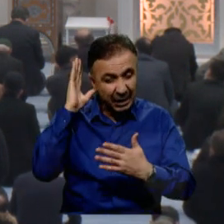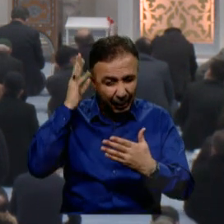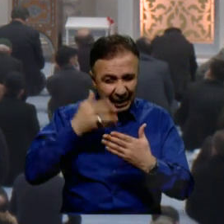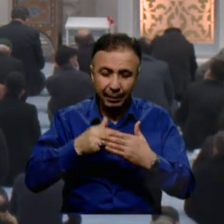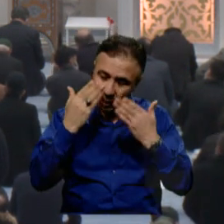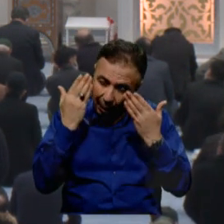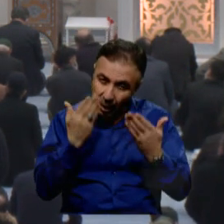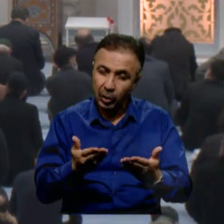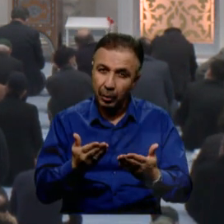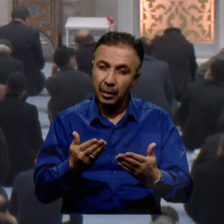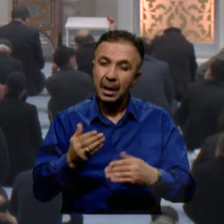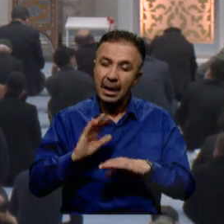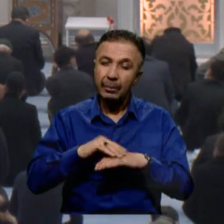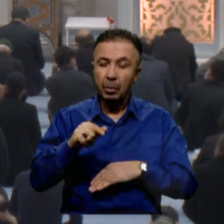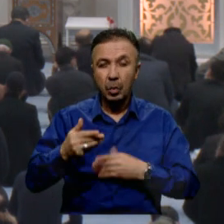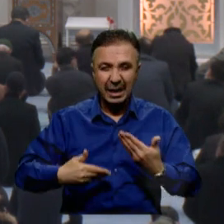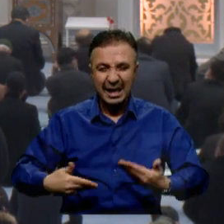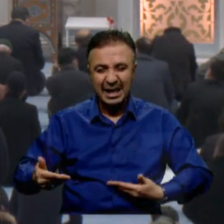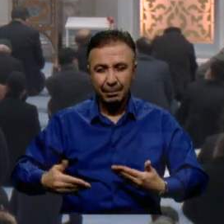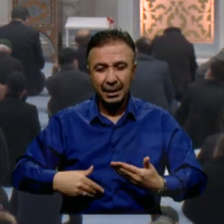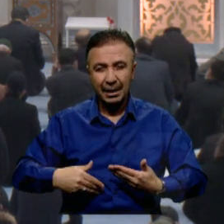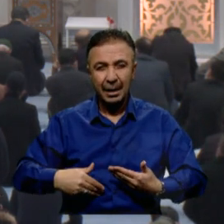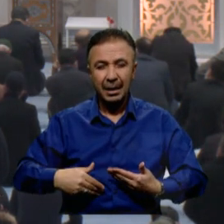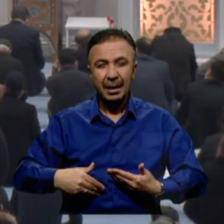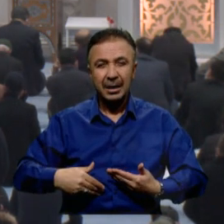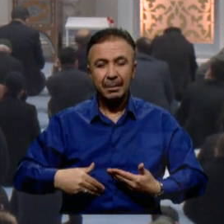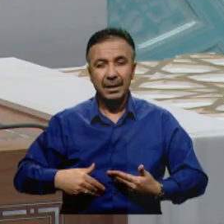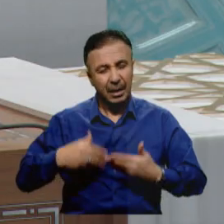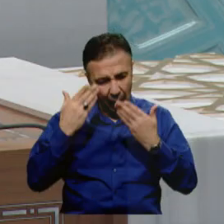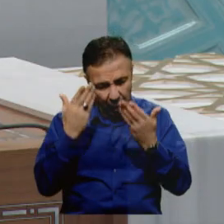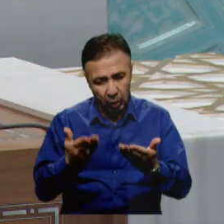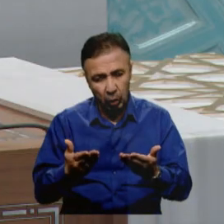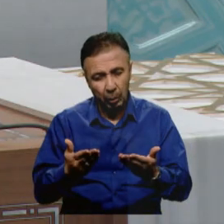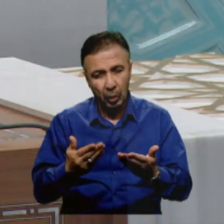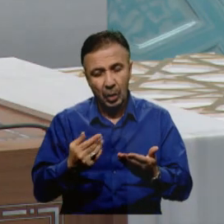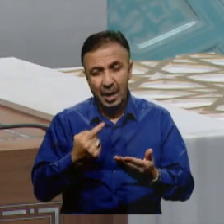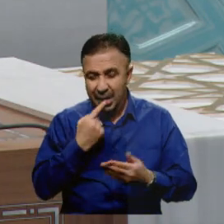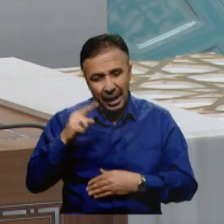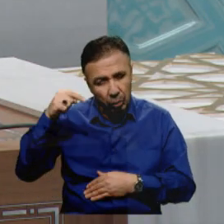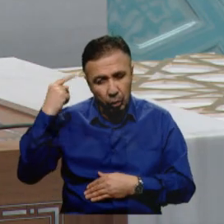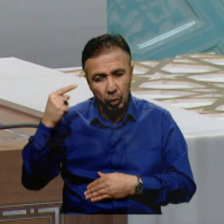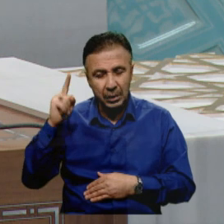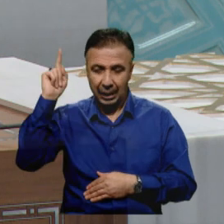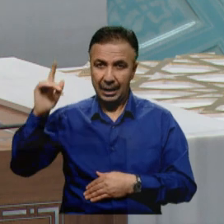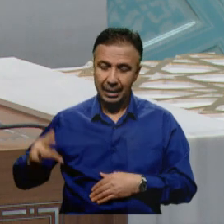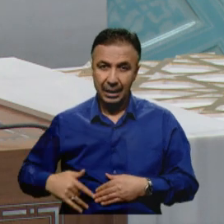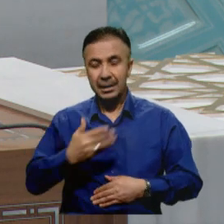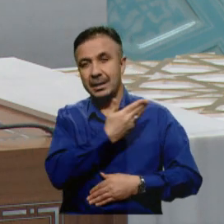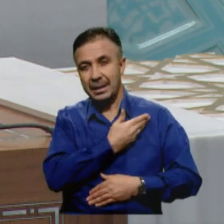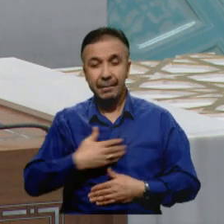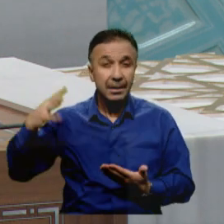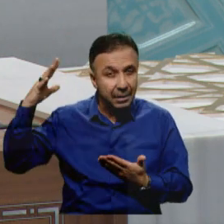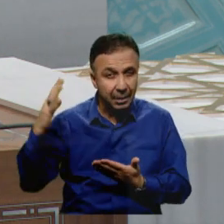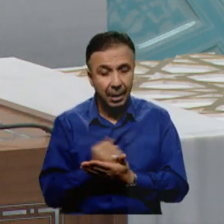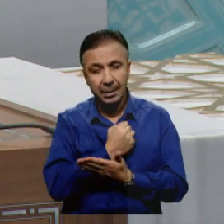benim bu hizmetimi onaylıyor mu diye düşünürsek değerli kardeşlerim, Allah'ın rızasını, sevgisini